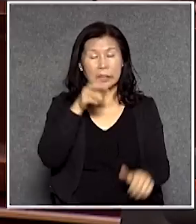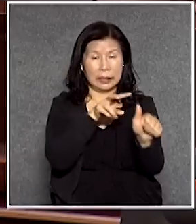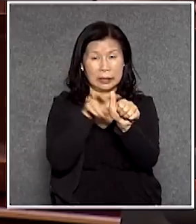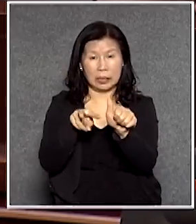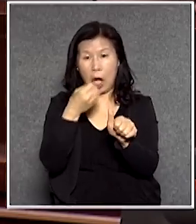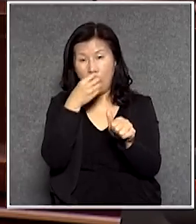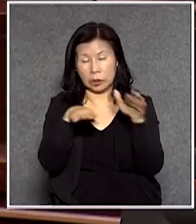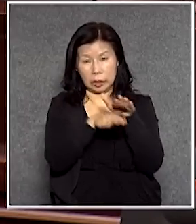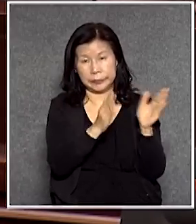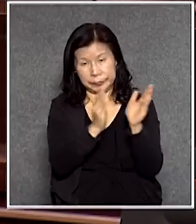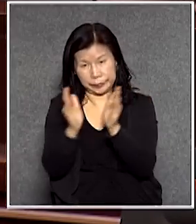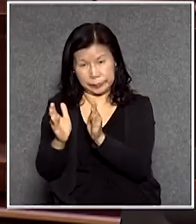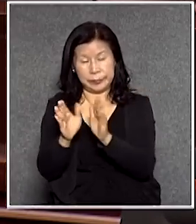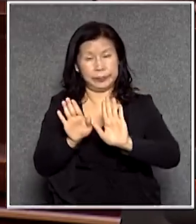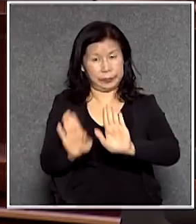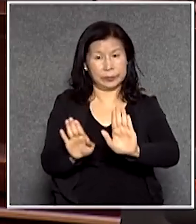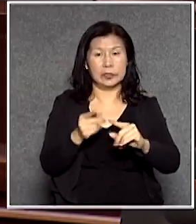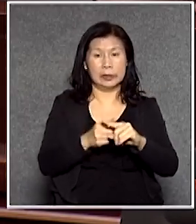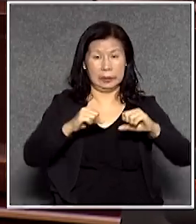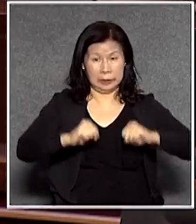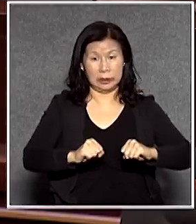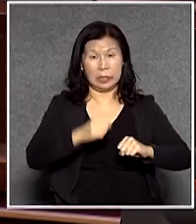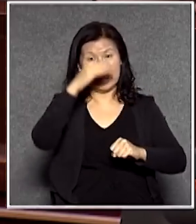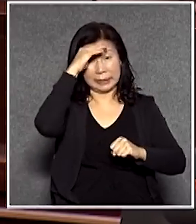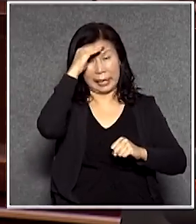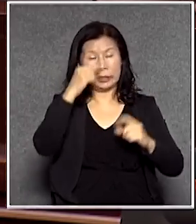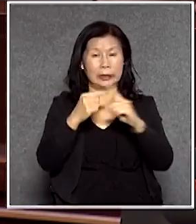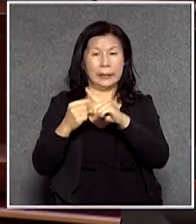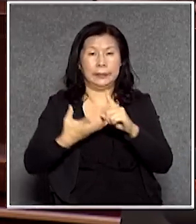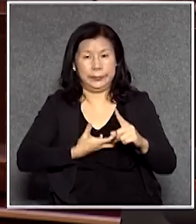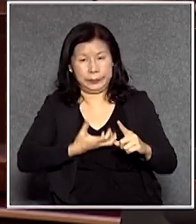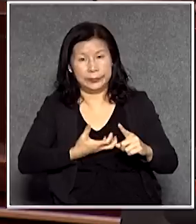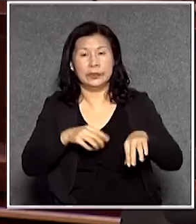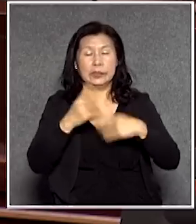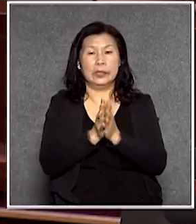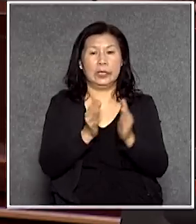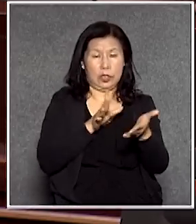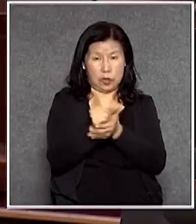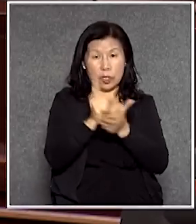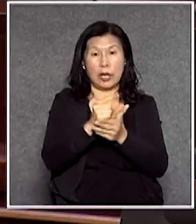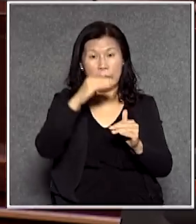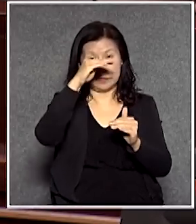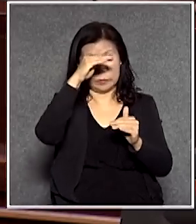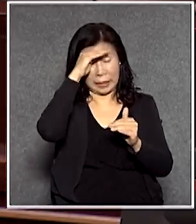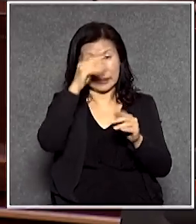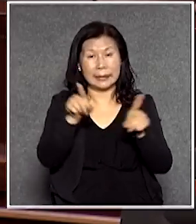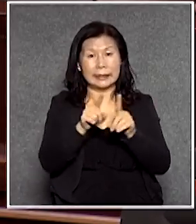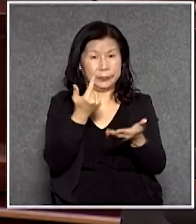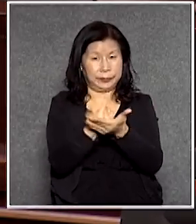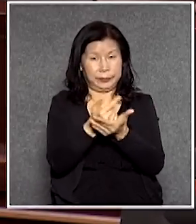治安的防線，所以維持警隊的士氣，令這支專業的隊伍穩定運作，對香港十分重